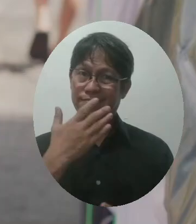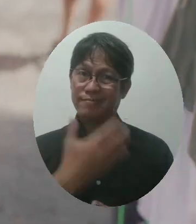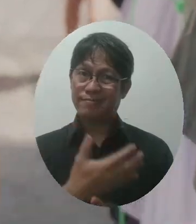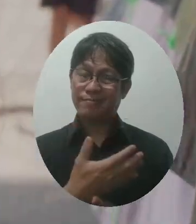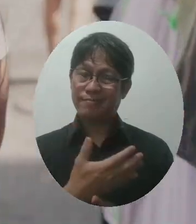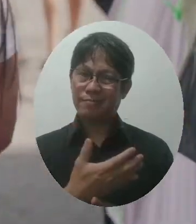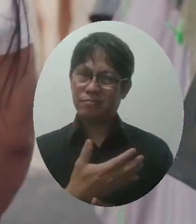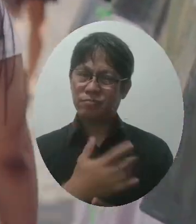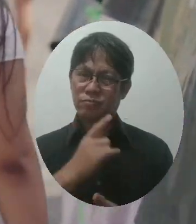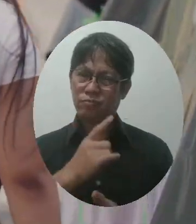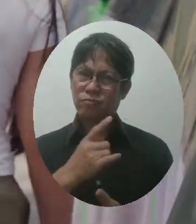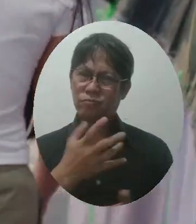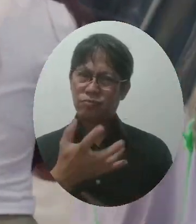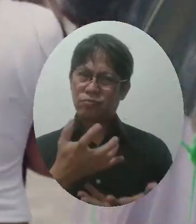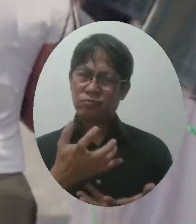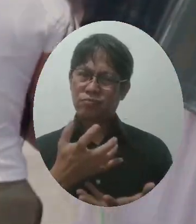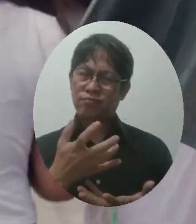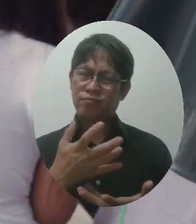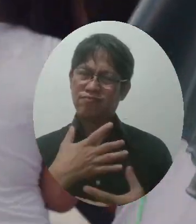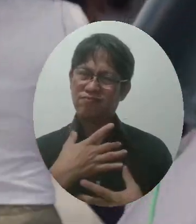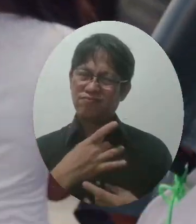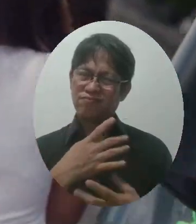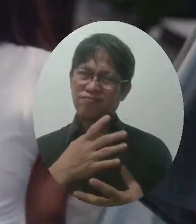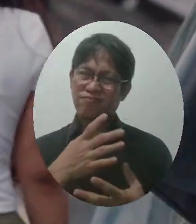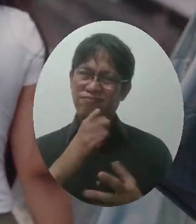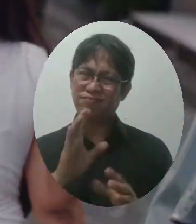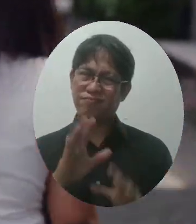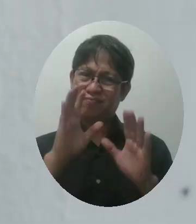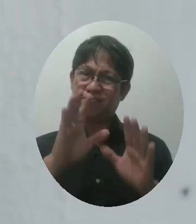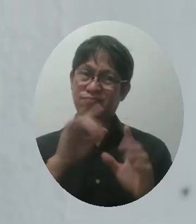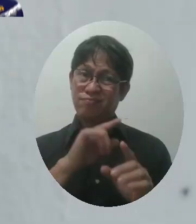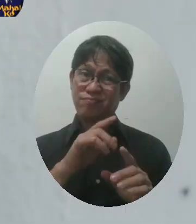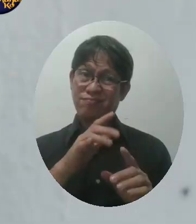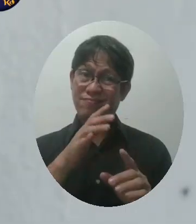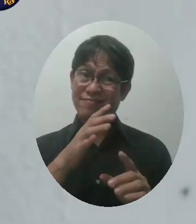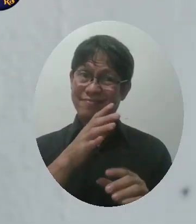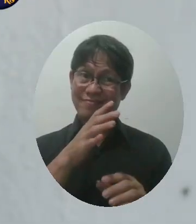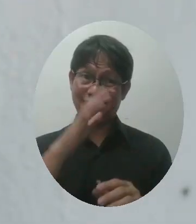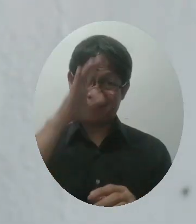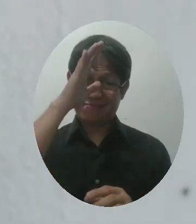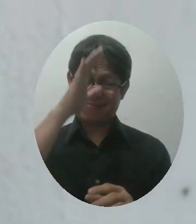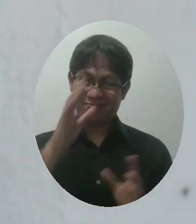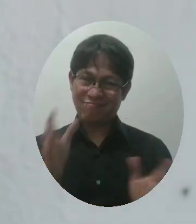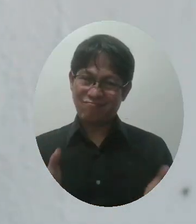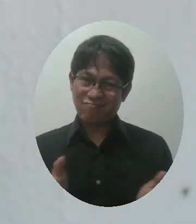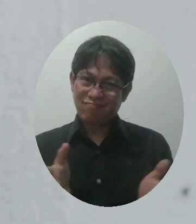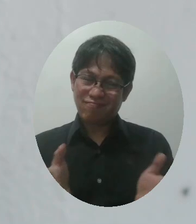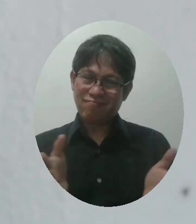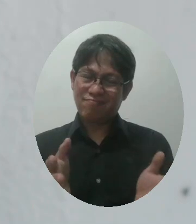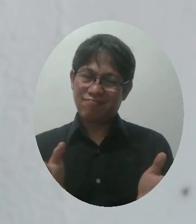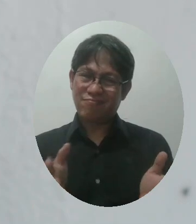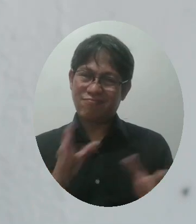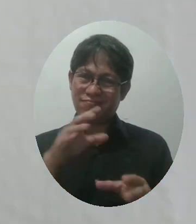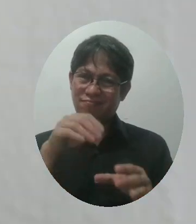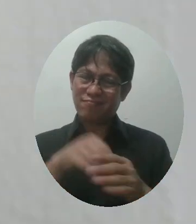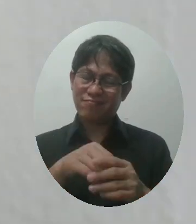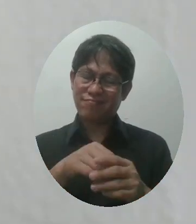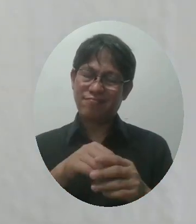Ngayon, yung anak ko si Cloud, mahilig siya sa basketball. Pinupush siya ng daddy niya